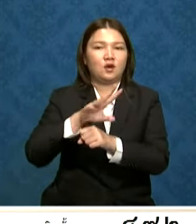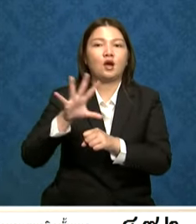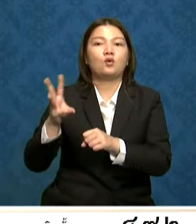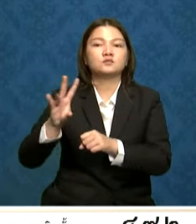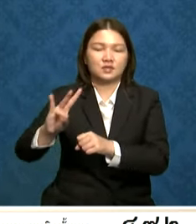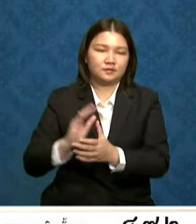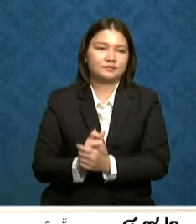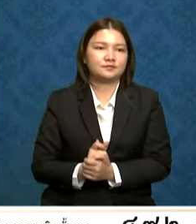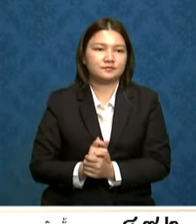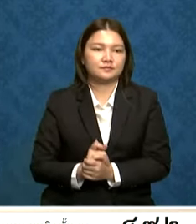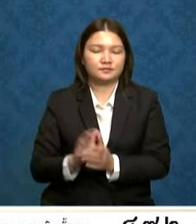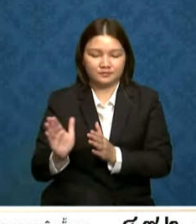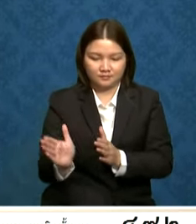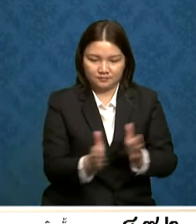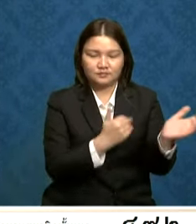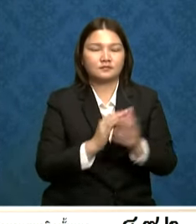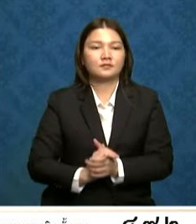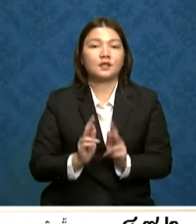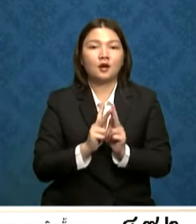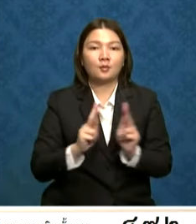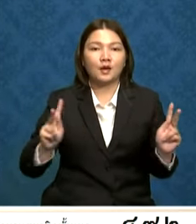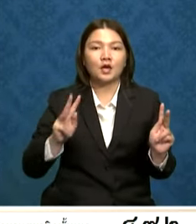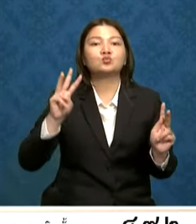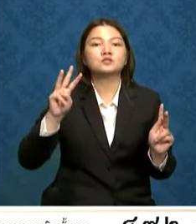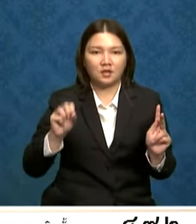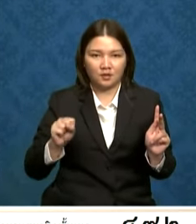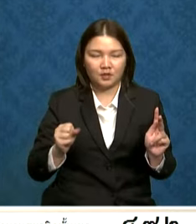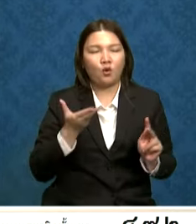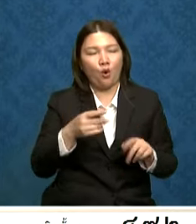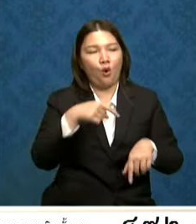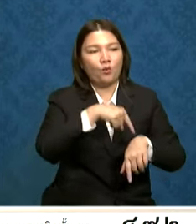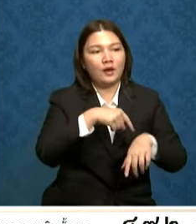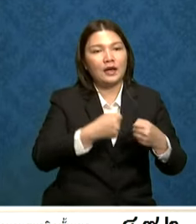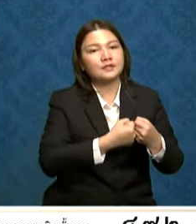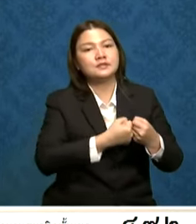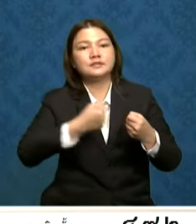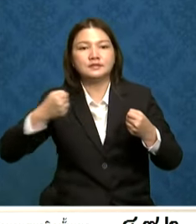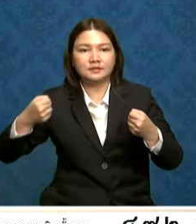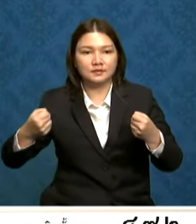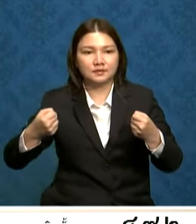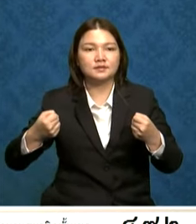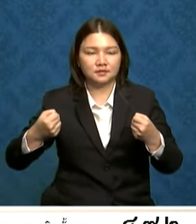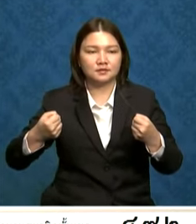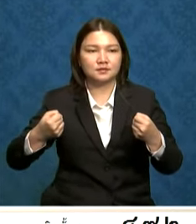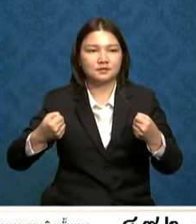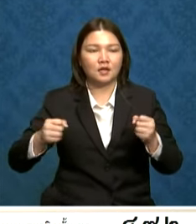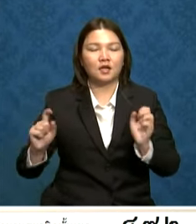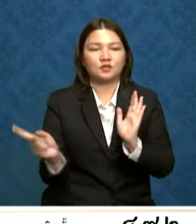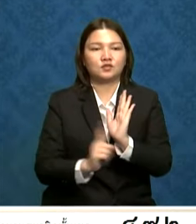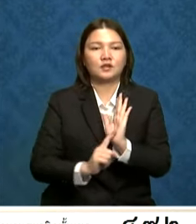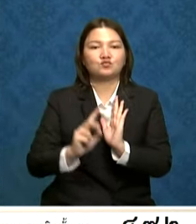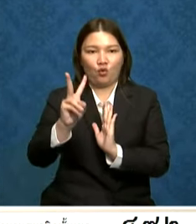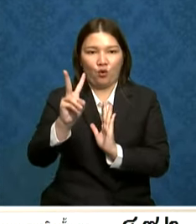2567ต่อมาคณะกรรมาธิการวิสามัญได้ขอขยายระยะเวลาการพิจารณาศึกษาจำนวน 2